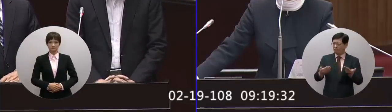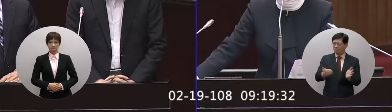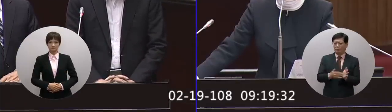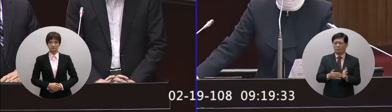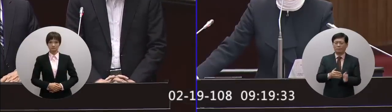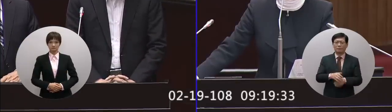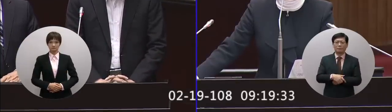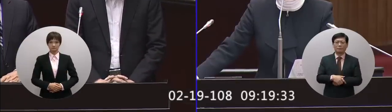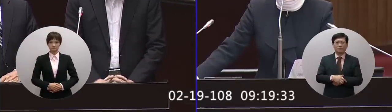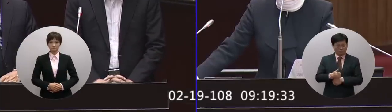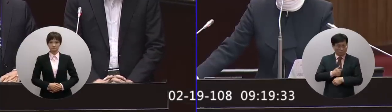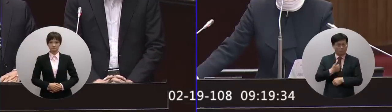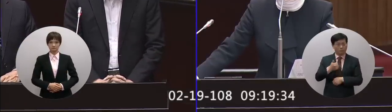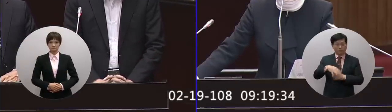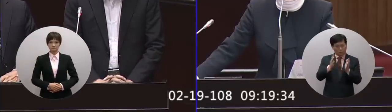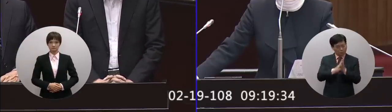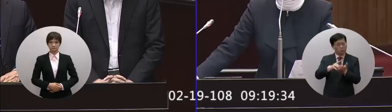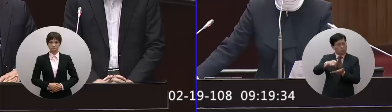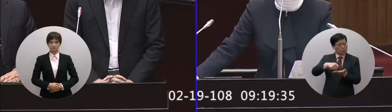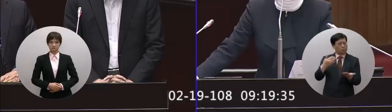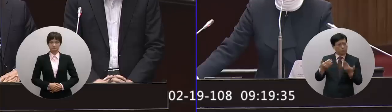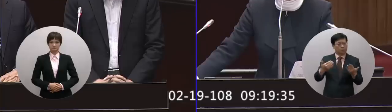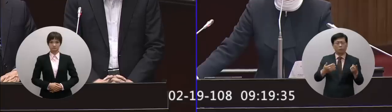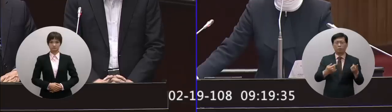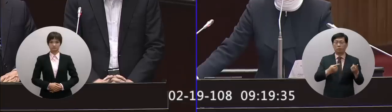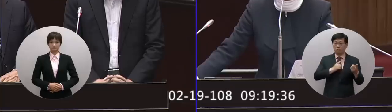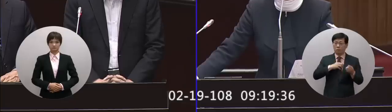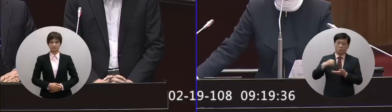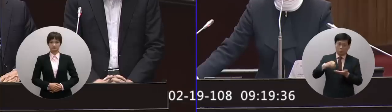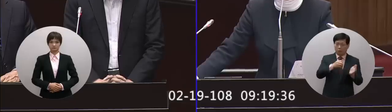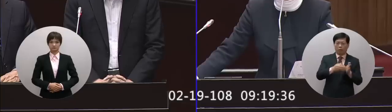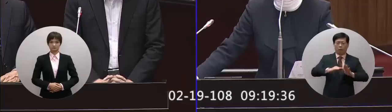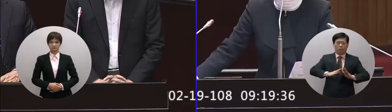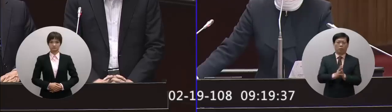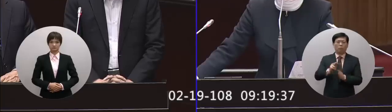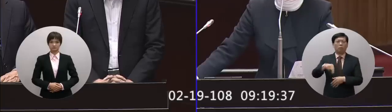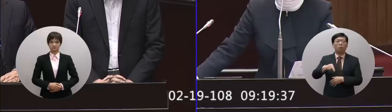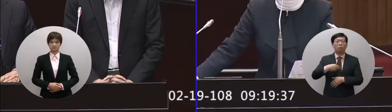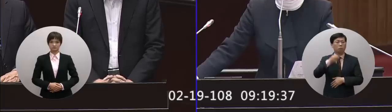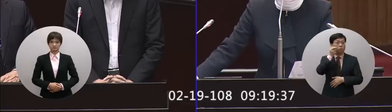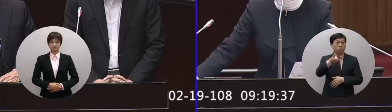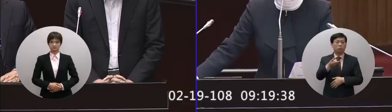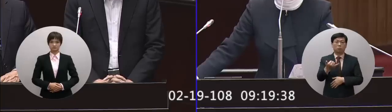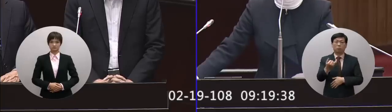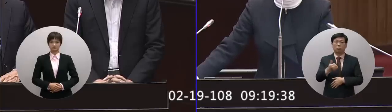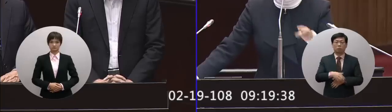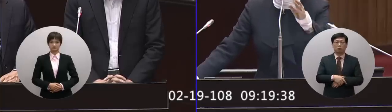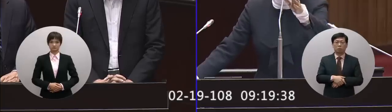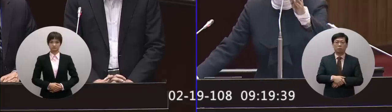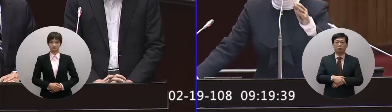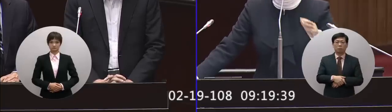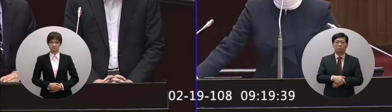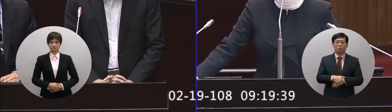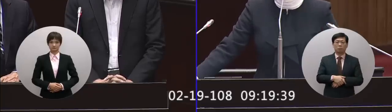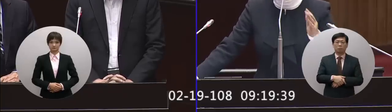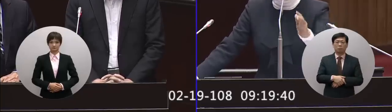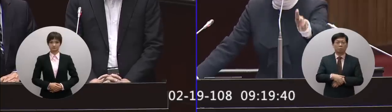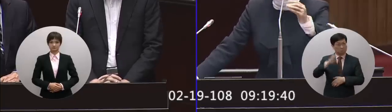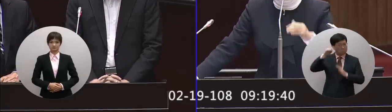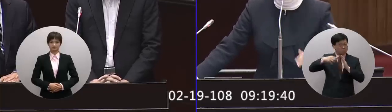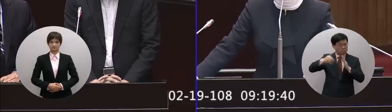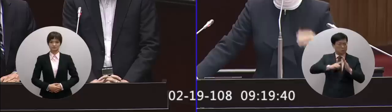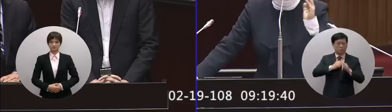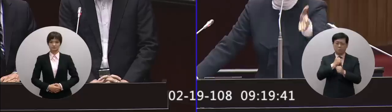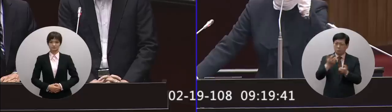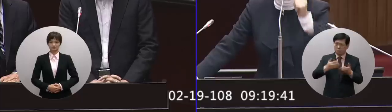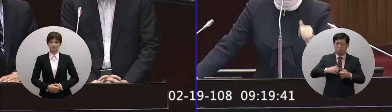多了。其实他都凝得差不多了，您只要送出去就行了，好不好？就两个月。苏院长，你是阿萨里的人，你是做